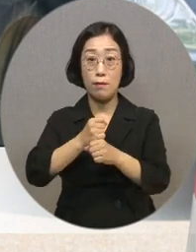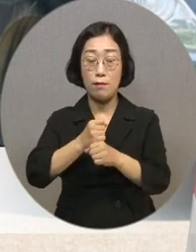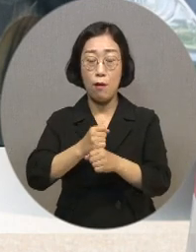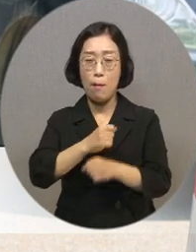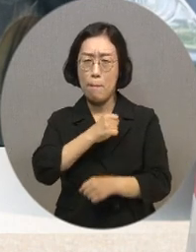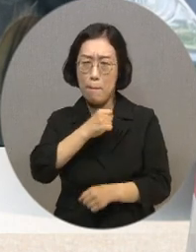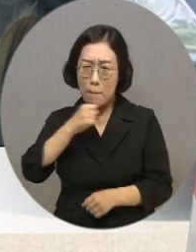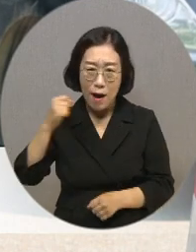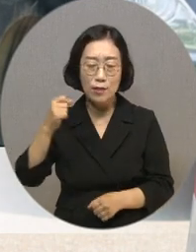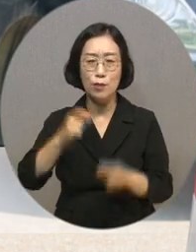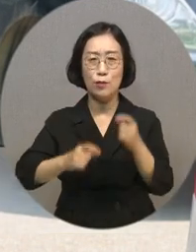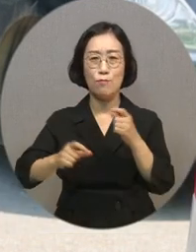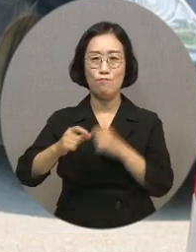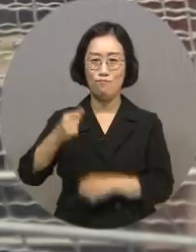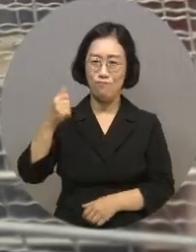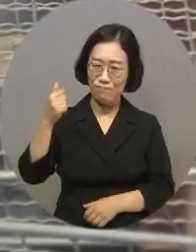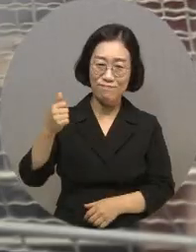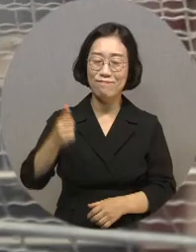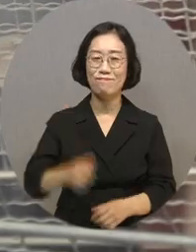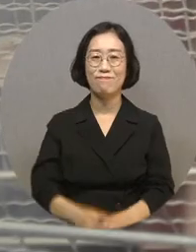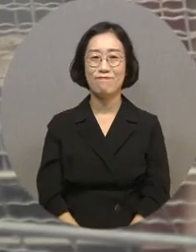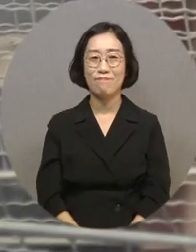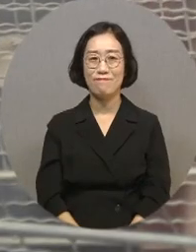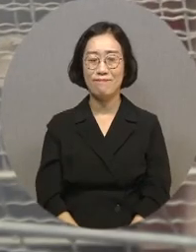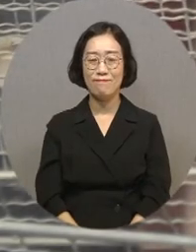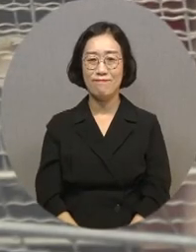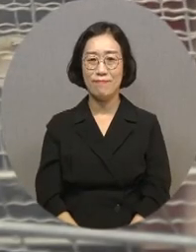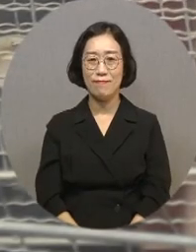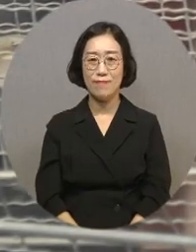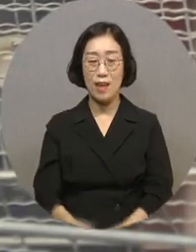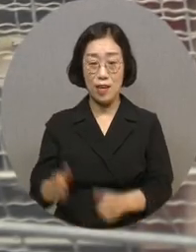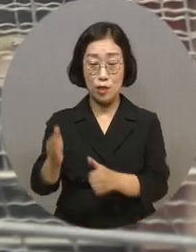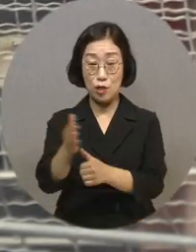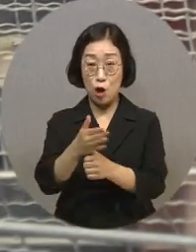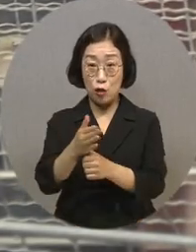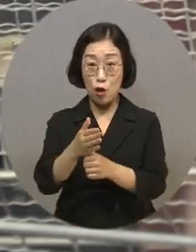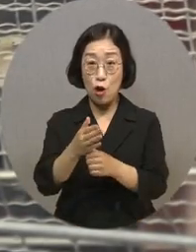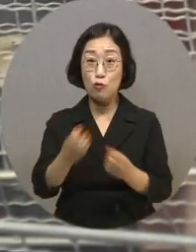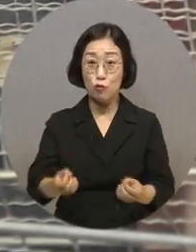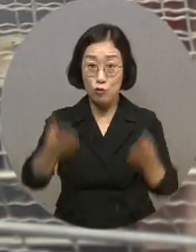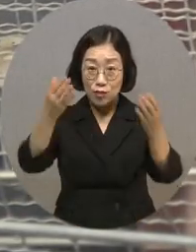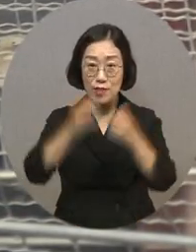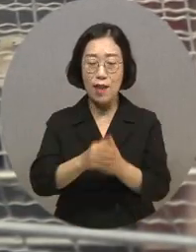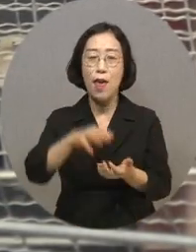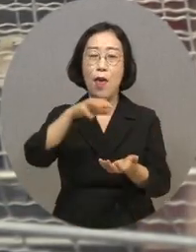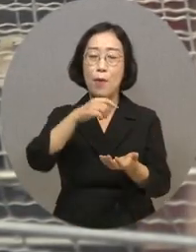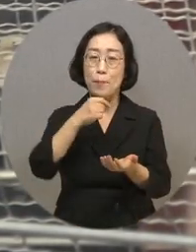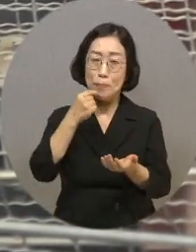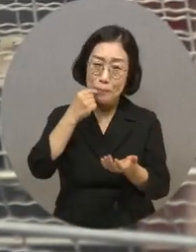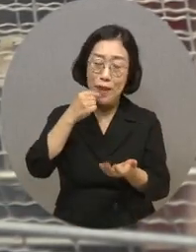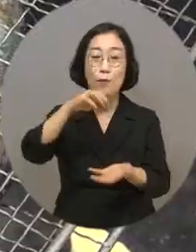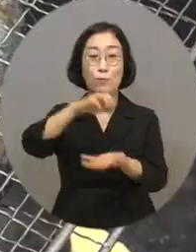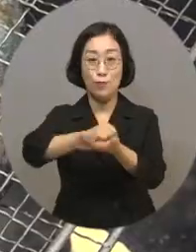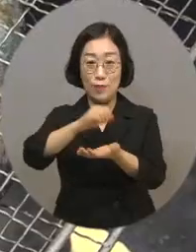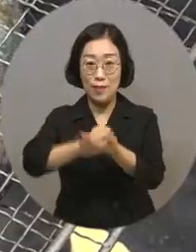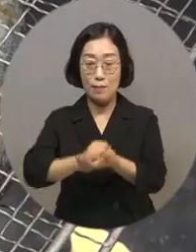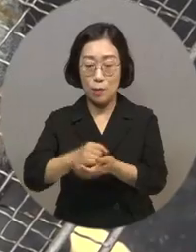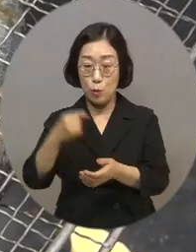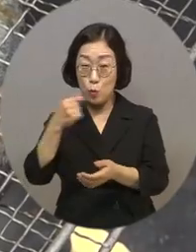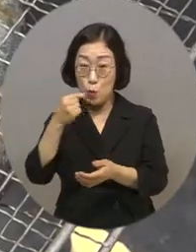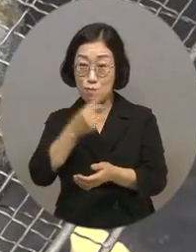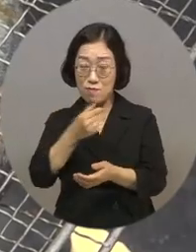더 좋게 나오고 있습니다. 이번 전어축제에서는 새콤달콤한 전어 회무침, 왕소금을